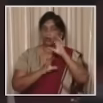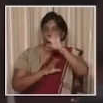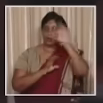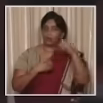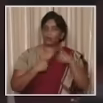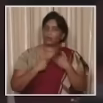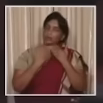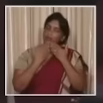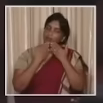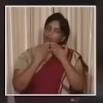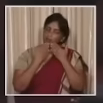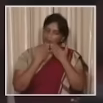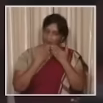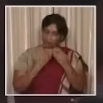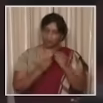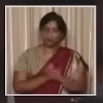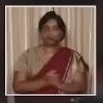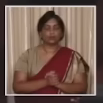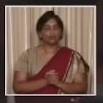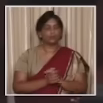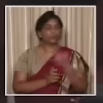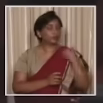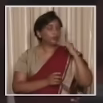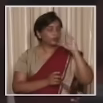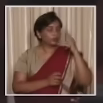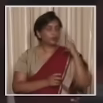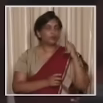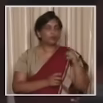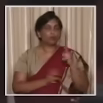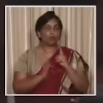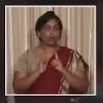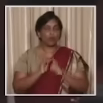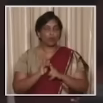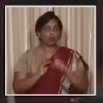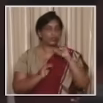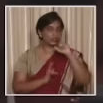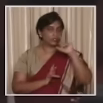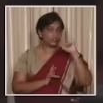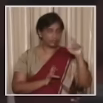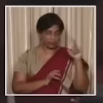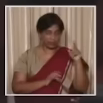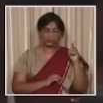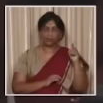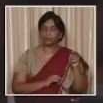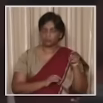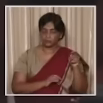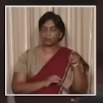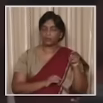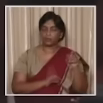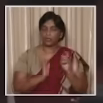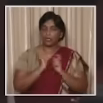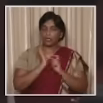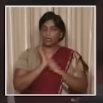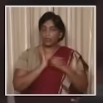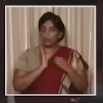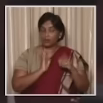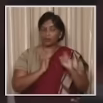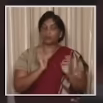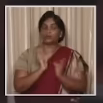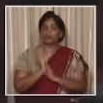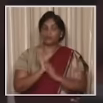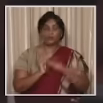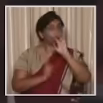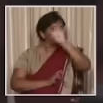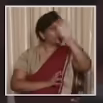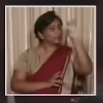ස්තුතිය පුද කරනවා. විශේෂයෙන්ම OCC එක, ඒ කියන්නේ ඔෆිෂල් ක්‍රෙඩිට් කමිටි එක නිල නයහිමියන්ගේ කමිටුවේ